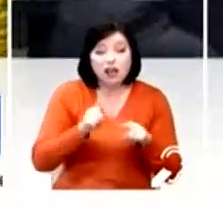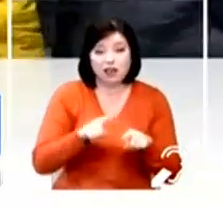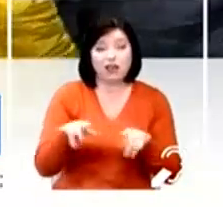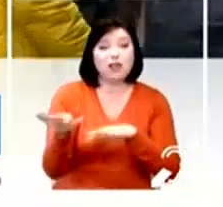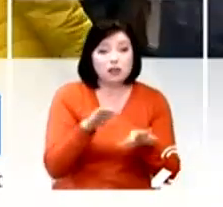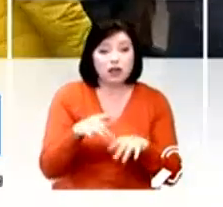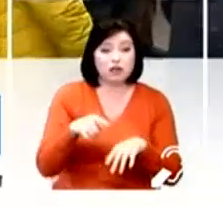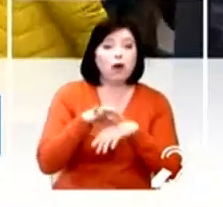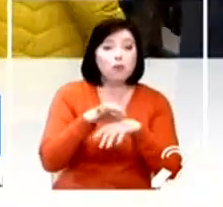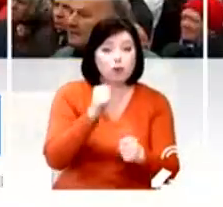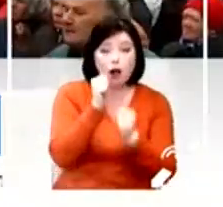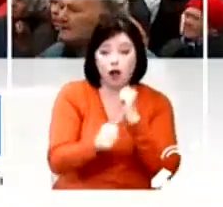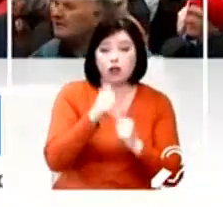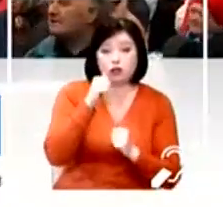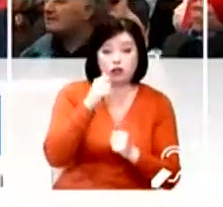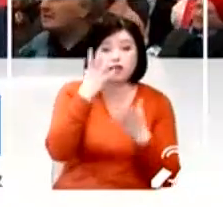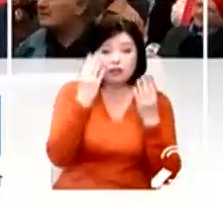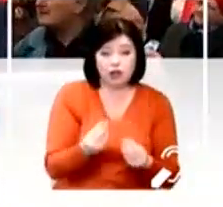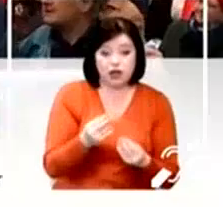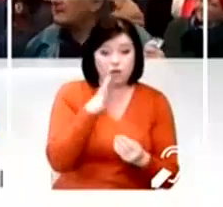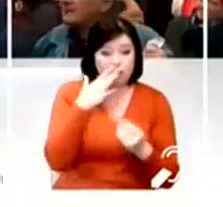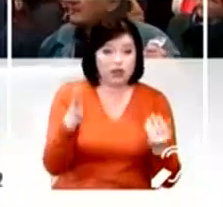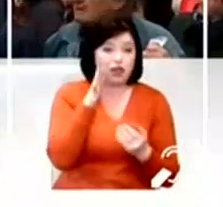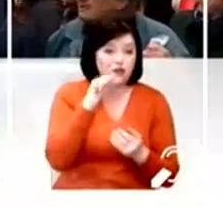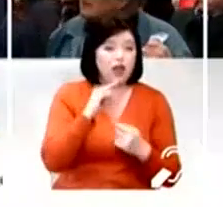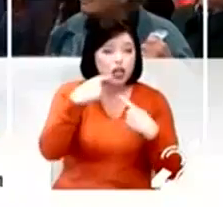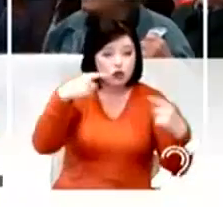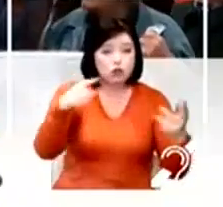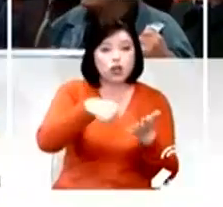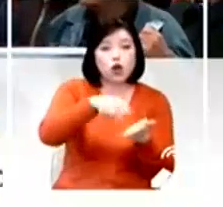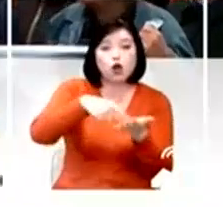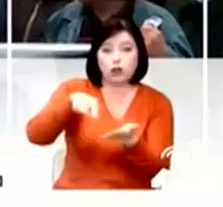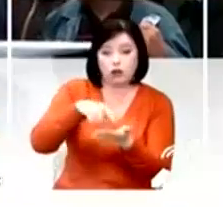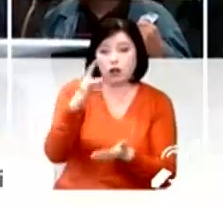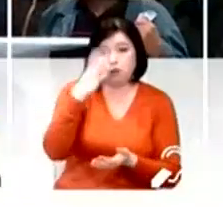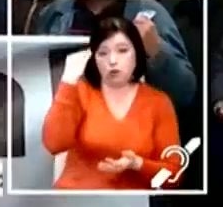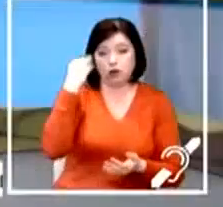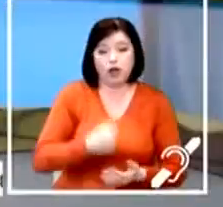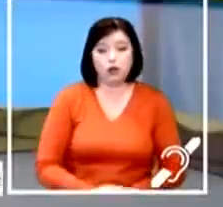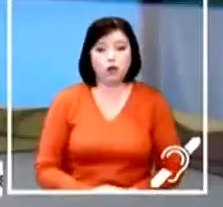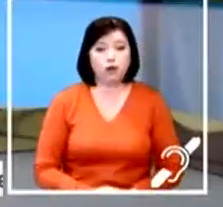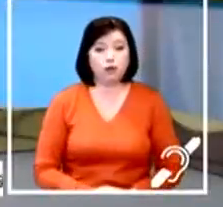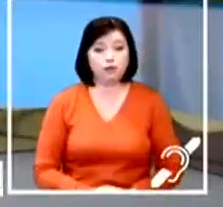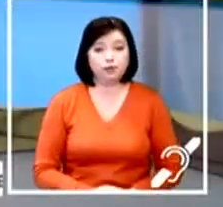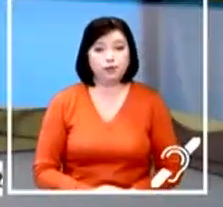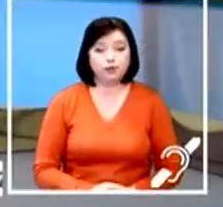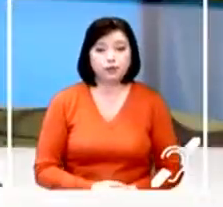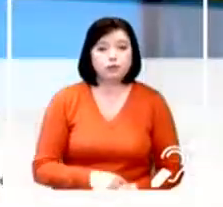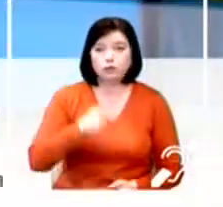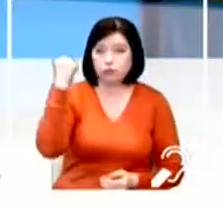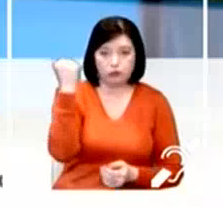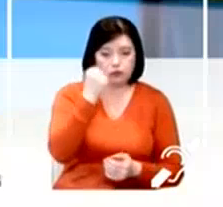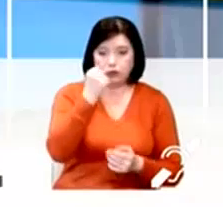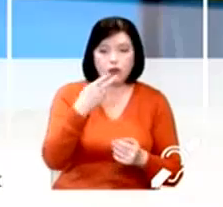sunt organizate aproape zilnic în ultima perioadă la Chișinău și în alte orașe din Republica Moldova. Lovitura